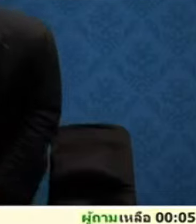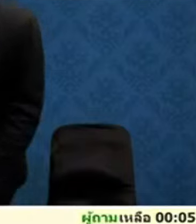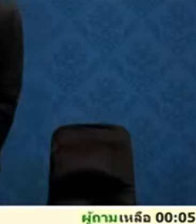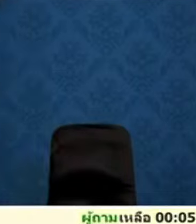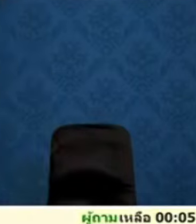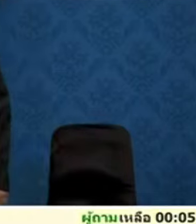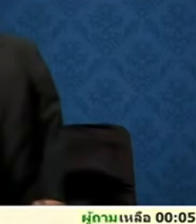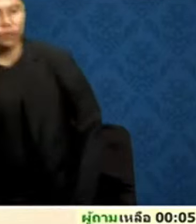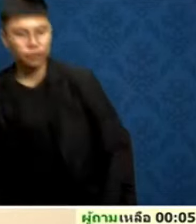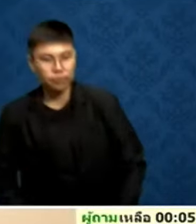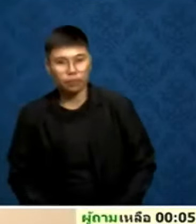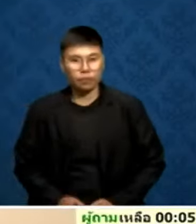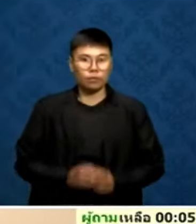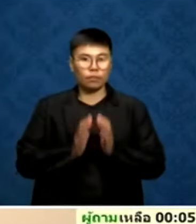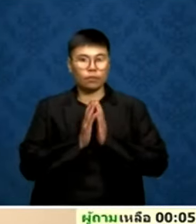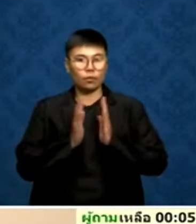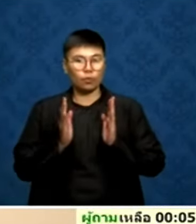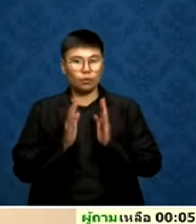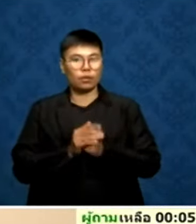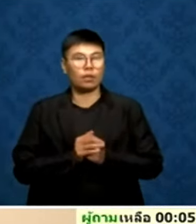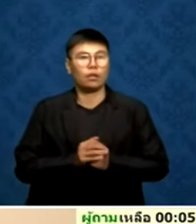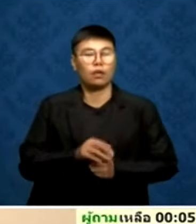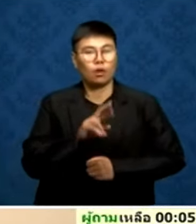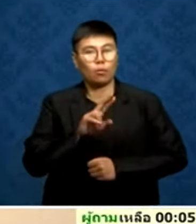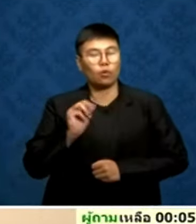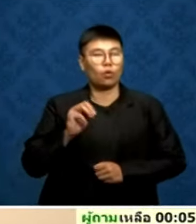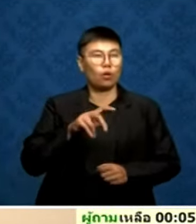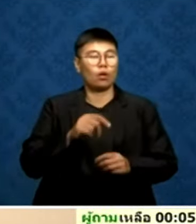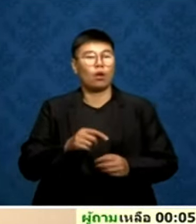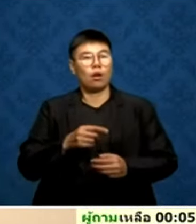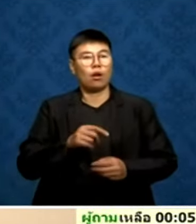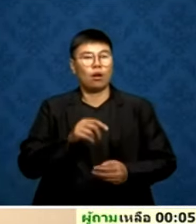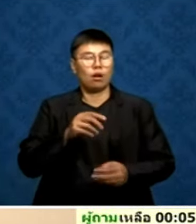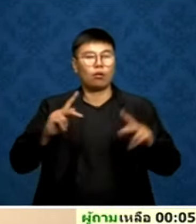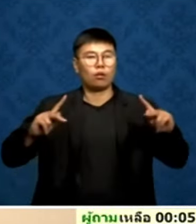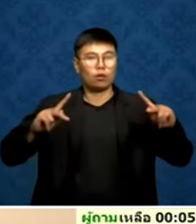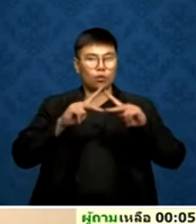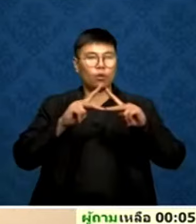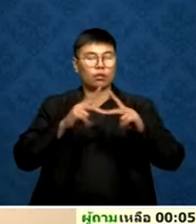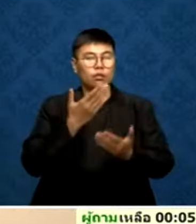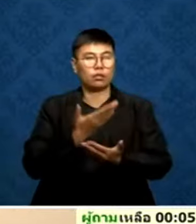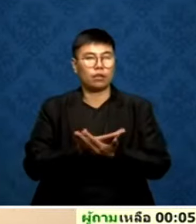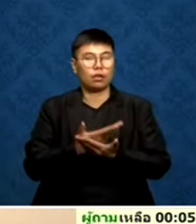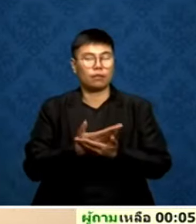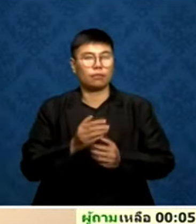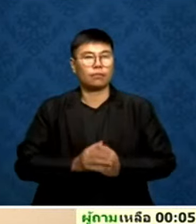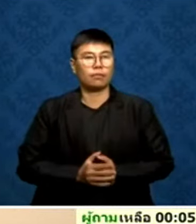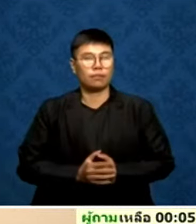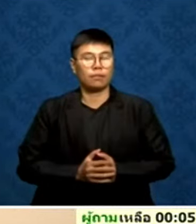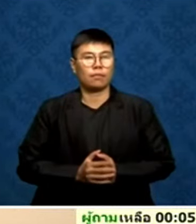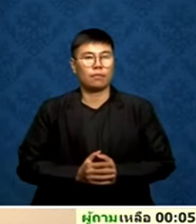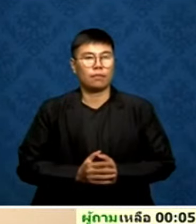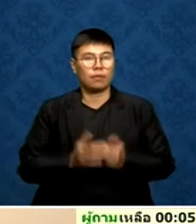ขอบคุณท่านรัฐมนตรีว่าการกระทรวงการคลังครับคุณศาสตร์สวัสดิ์ก็เป็นถามแต่ว่าเนื่องจ